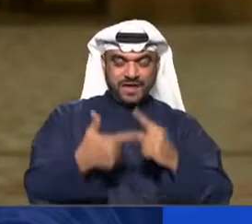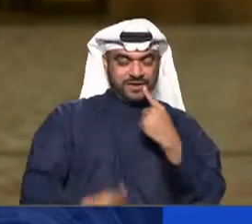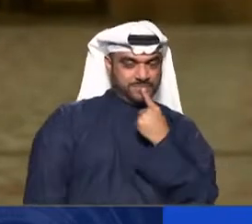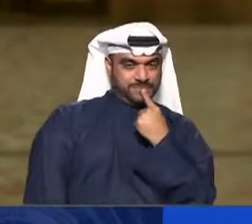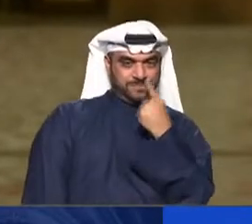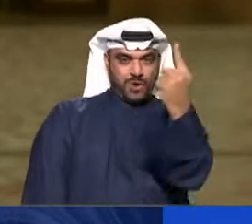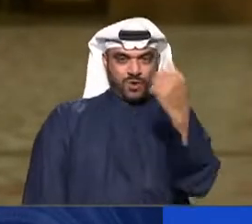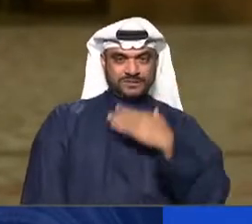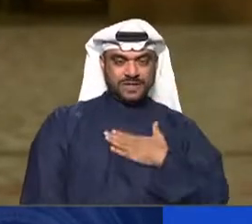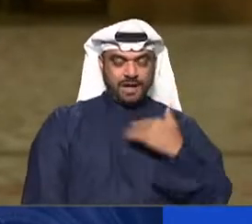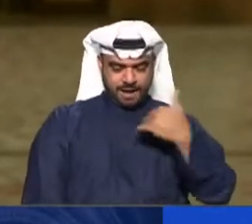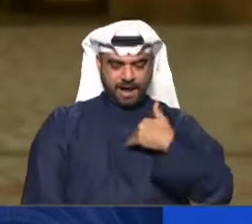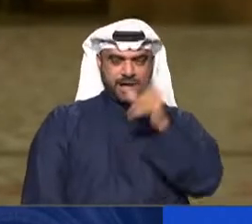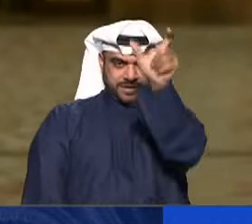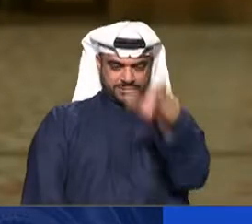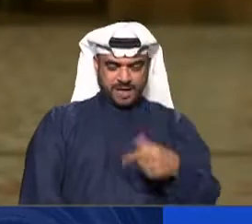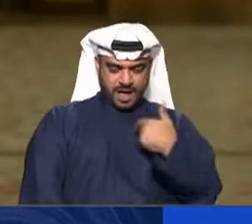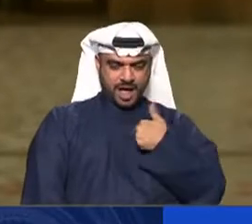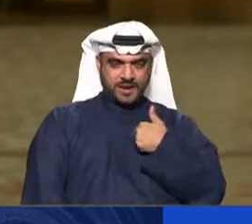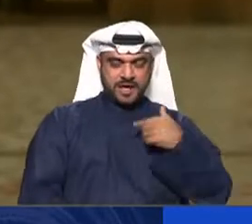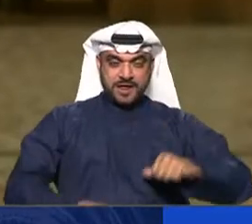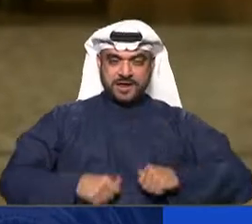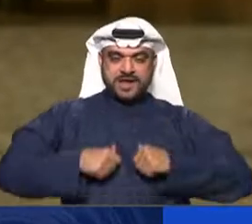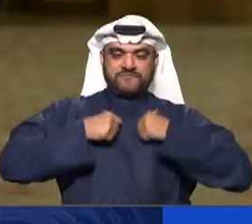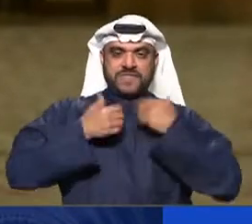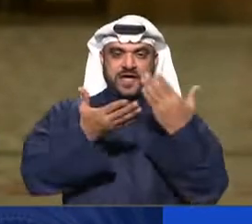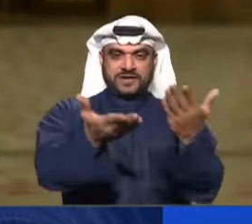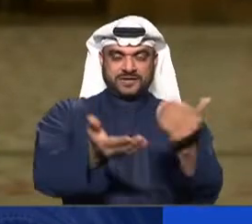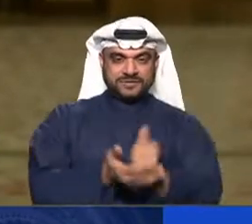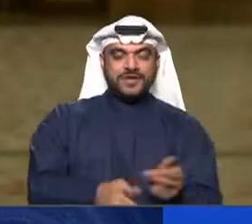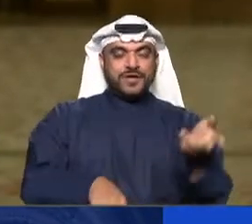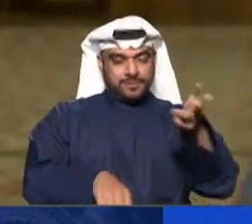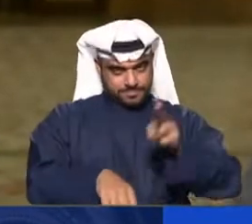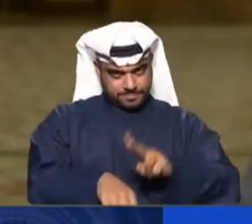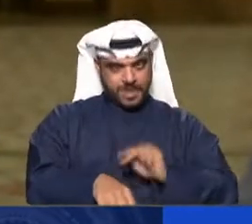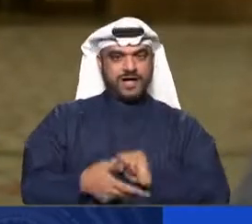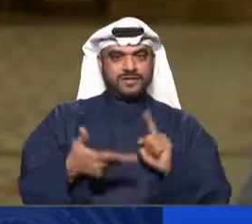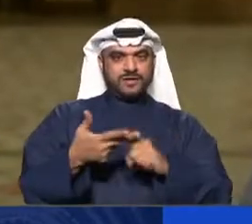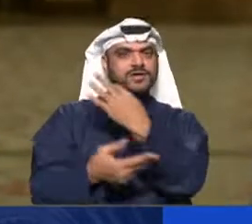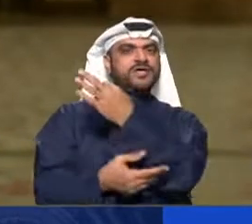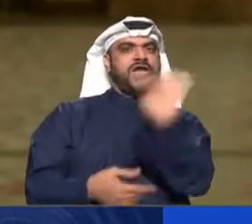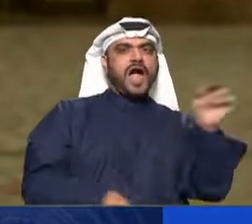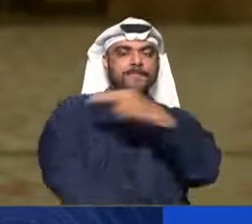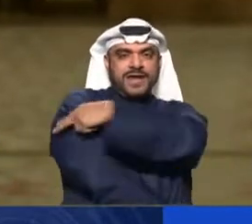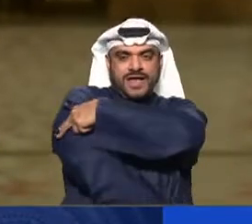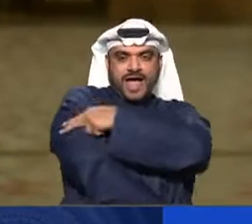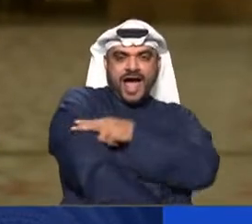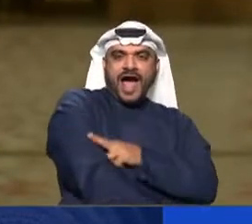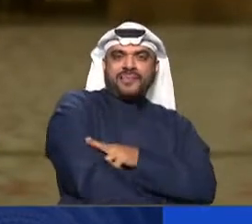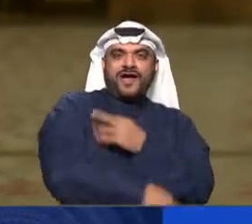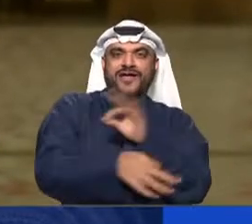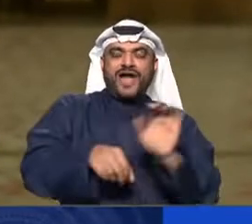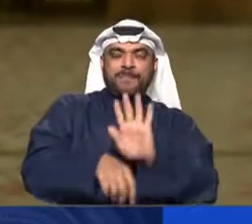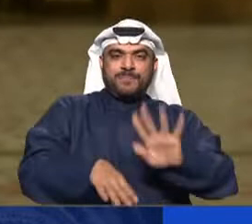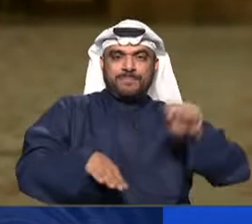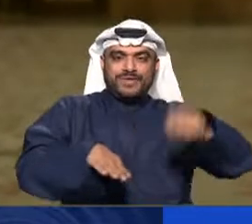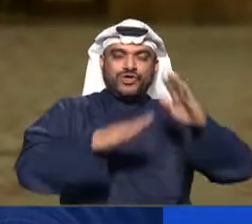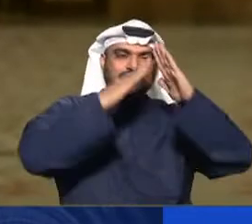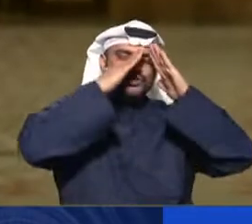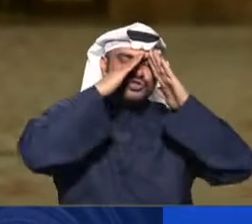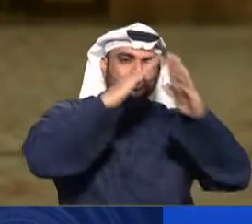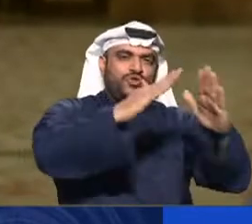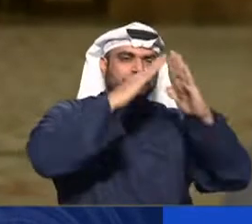بالنسبة لي شخصيا موقف نفتخر فيه، وكذلك الأمر لغالبية أعضاء مجلس الأمة. نشكر